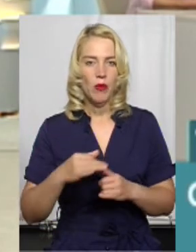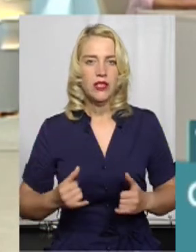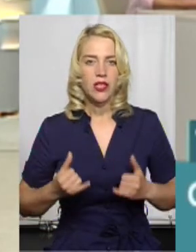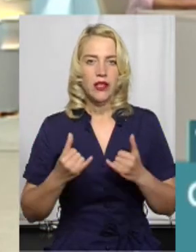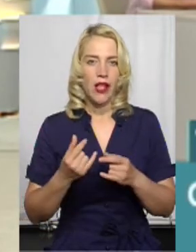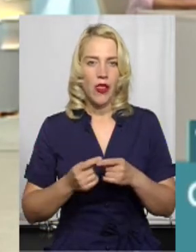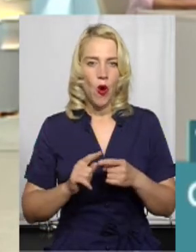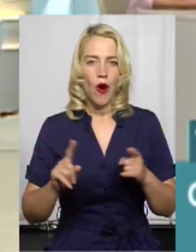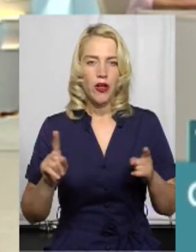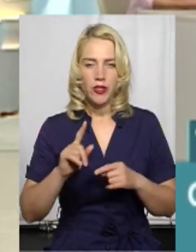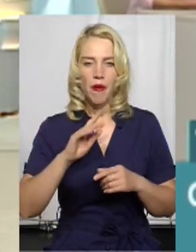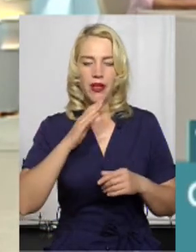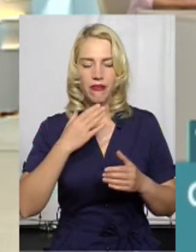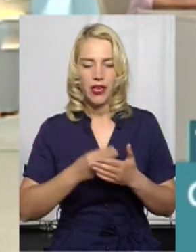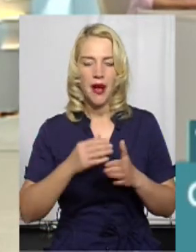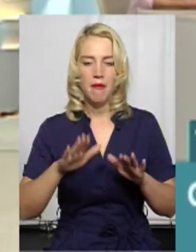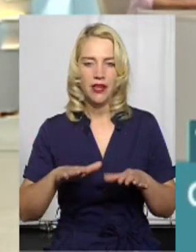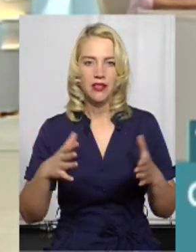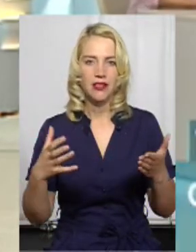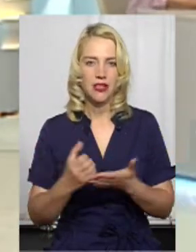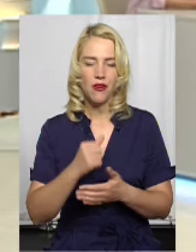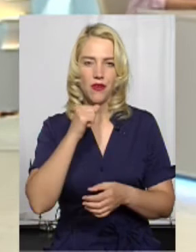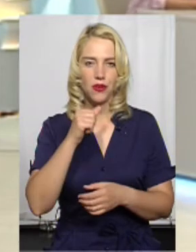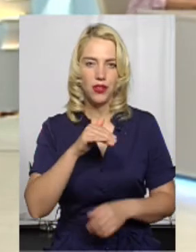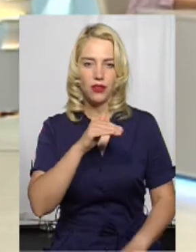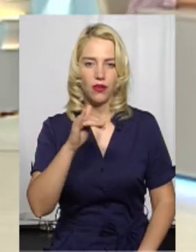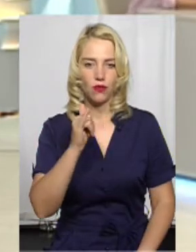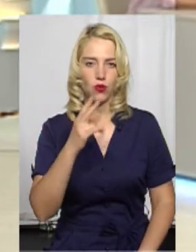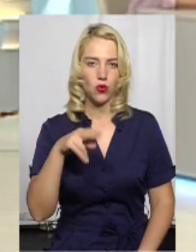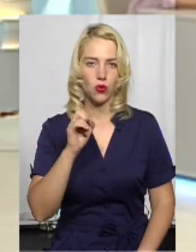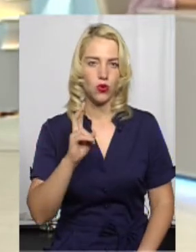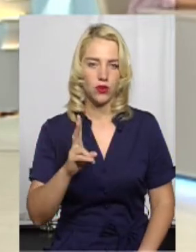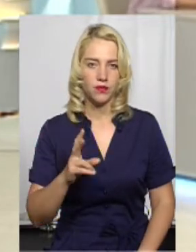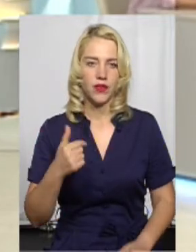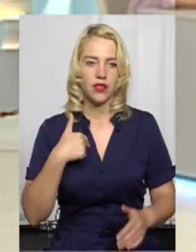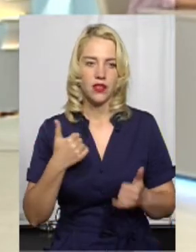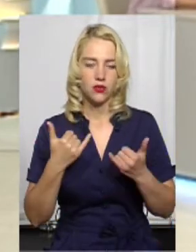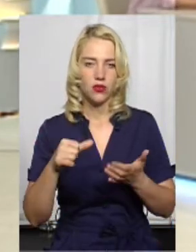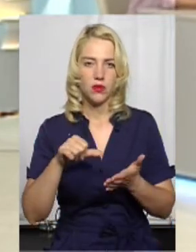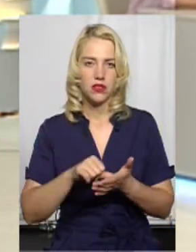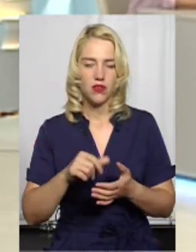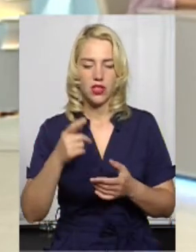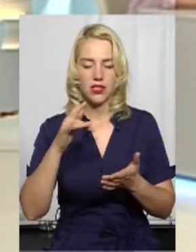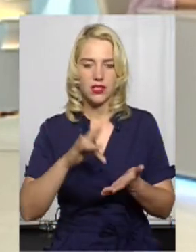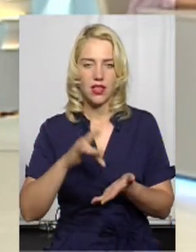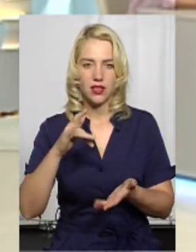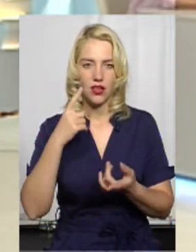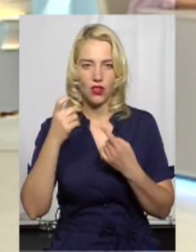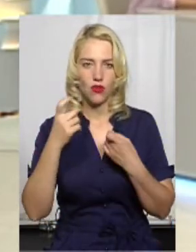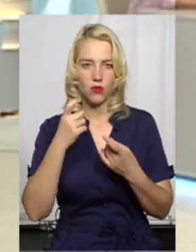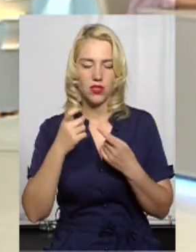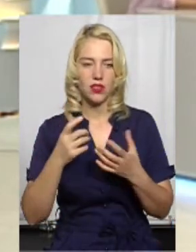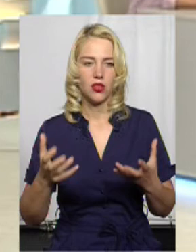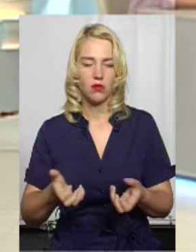для того, щоб своє місце тут знайшов фундук? Ну, оскільки я сьогодні представляю Центр інформаційної підтримки